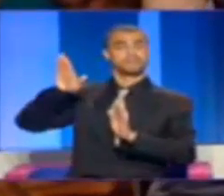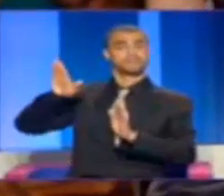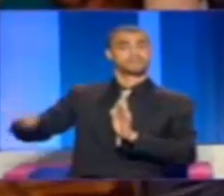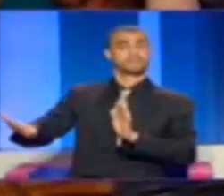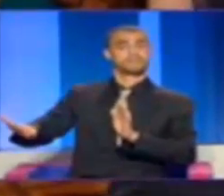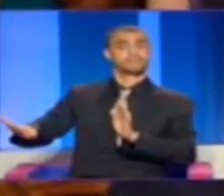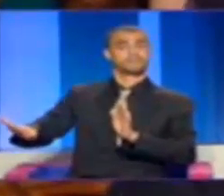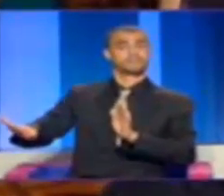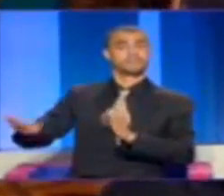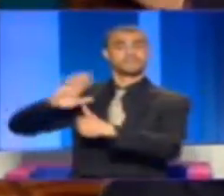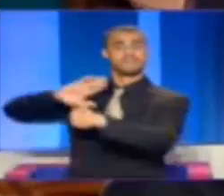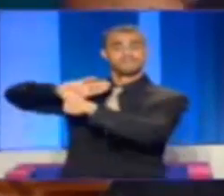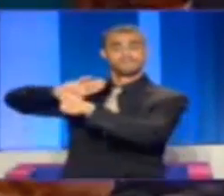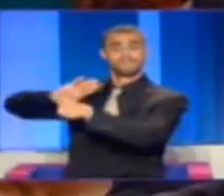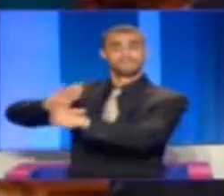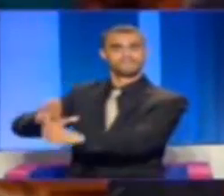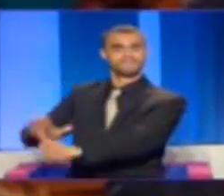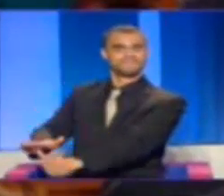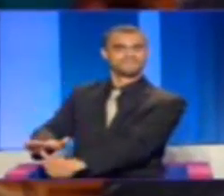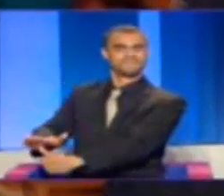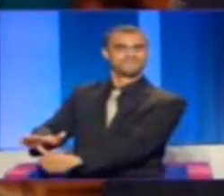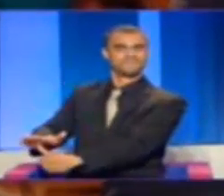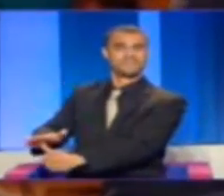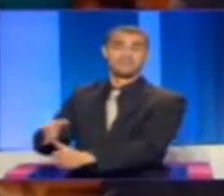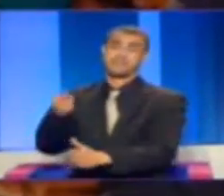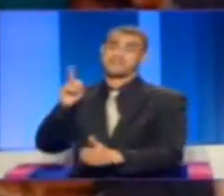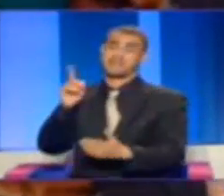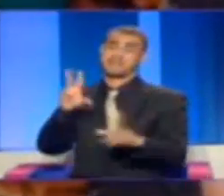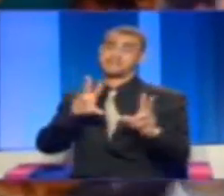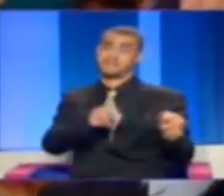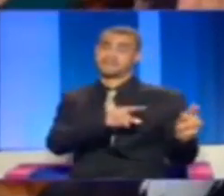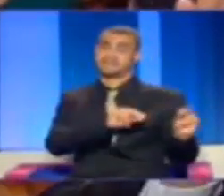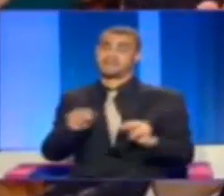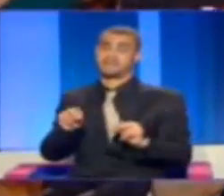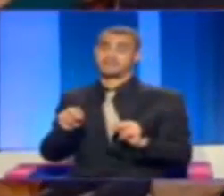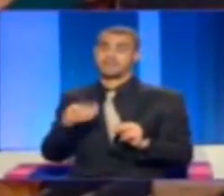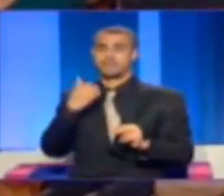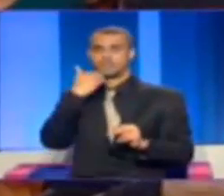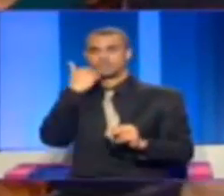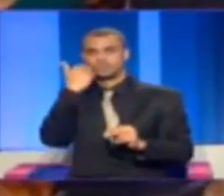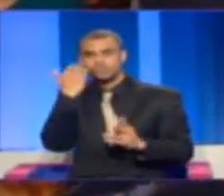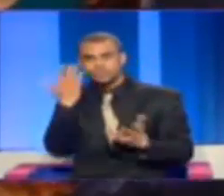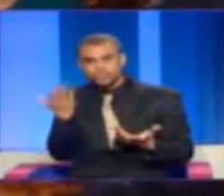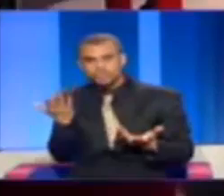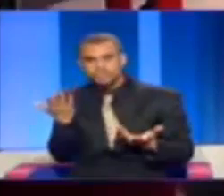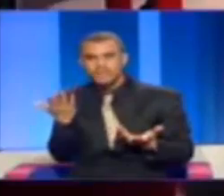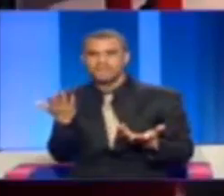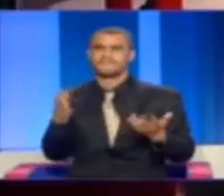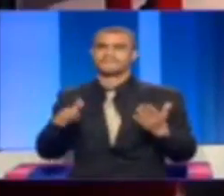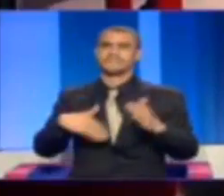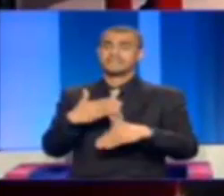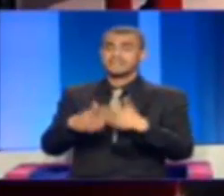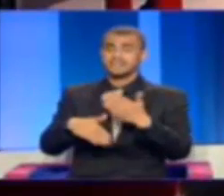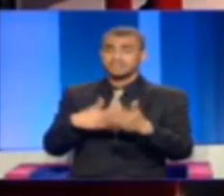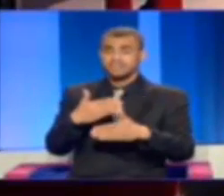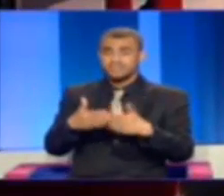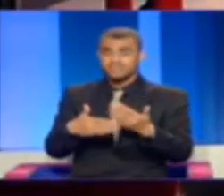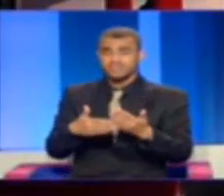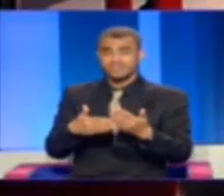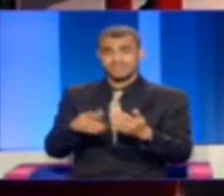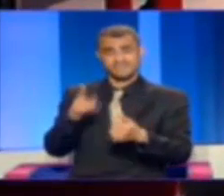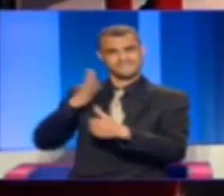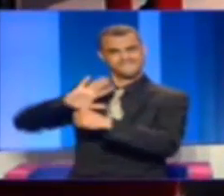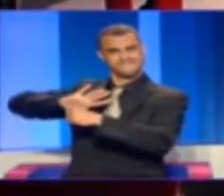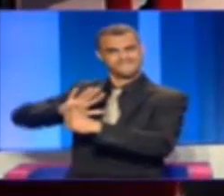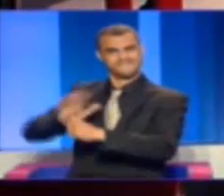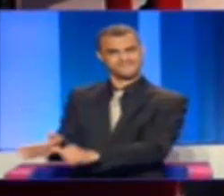عليكم اجتماعيا ان من يسولكم شي واحد تخجلوا وتقولوا لا احنا الشهاده اللي عندنا هي شهاده الدروس الابتدائيه. واش كاين شي حاجه